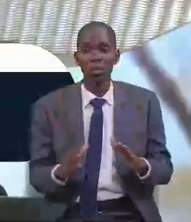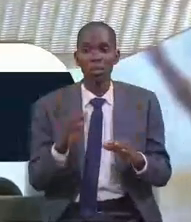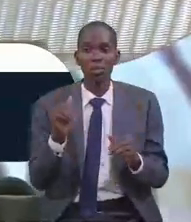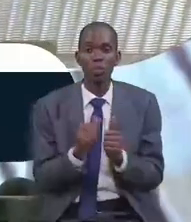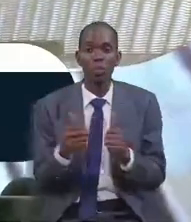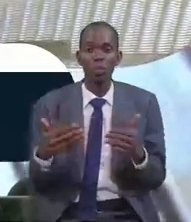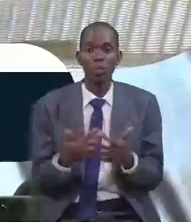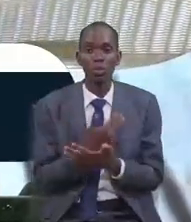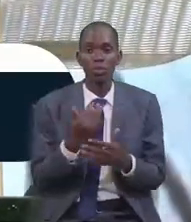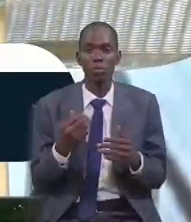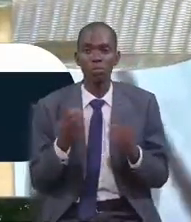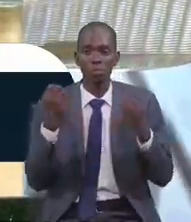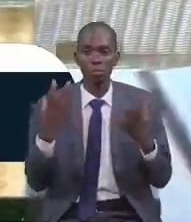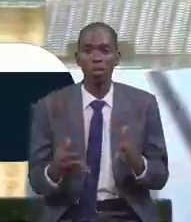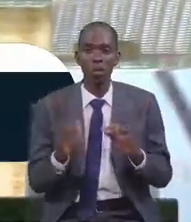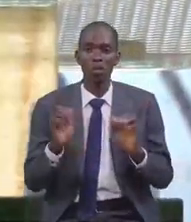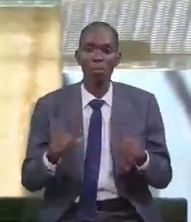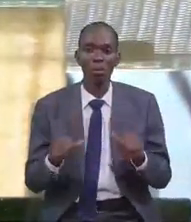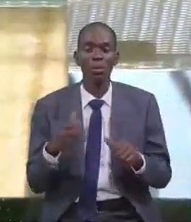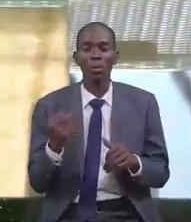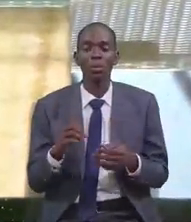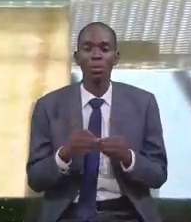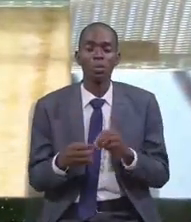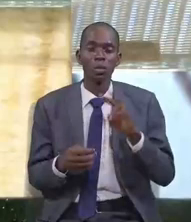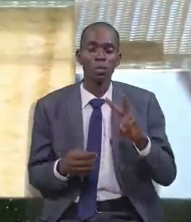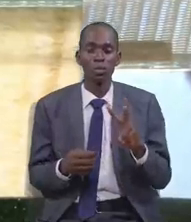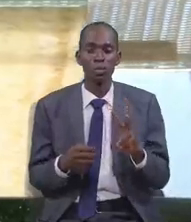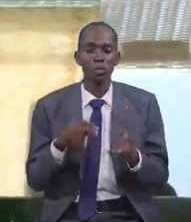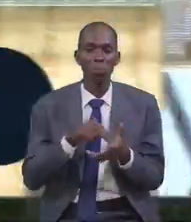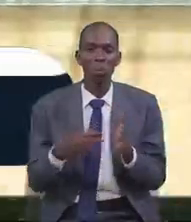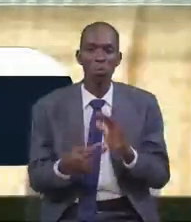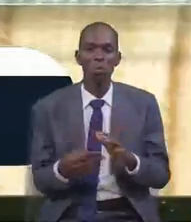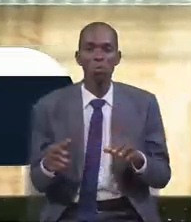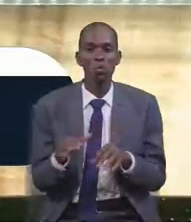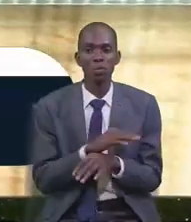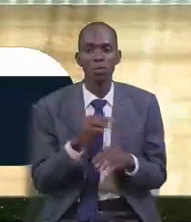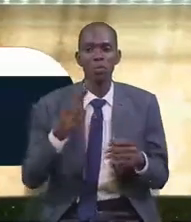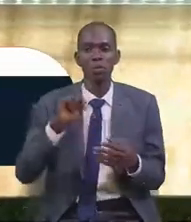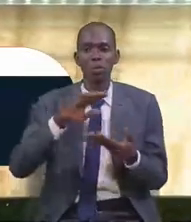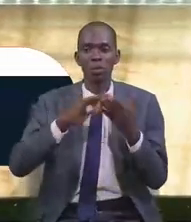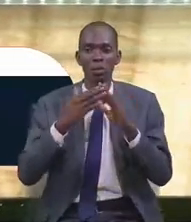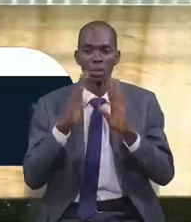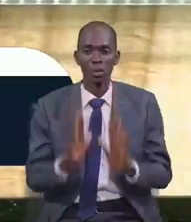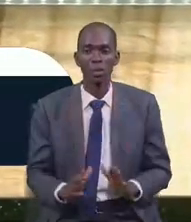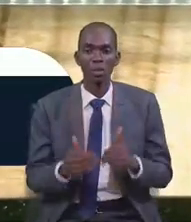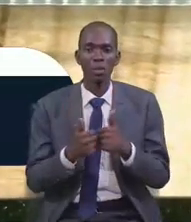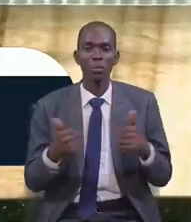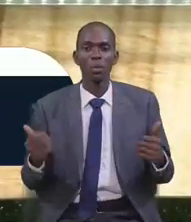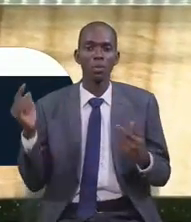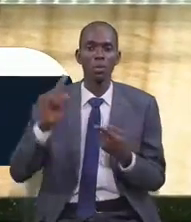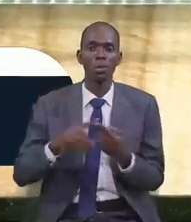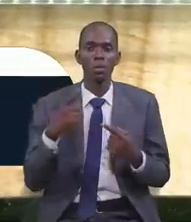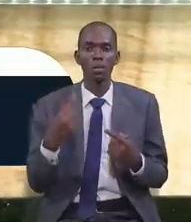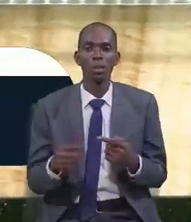1. Premier point, les naziréens déterminés, consacrés à Dieu jusqu'à la fin. Jusqu'à la